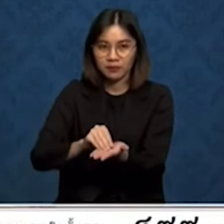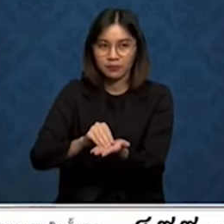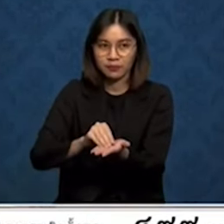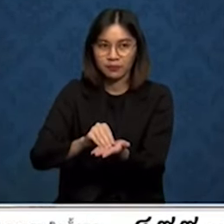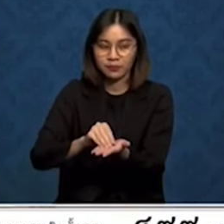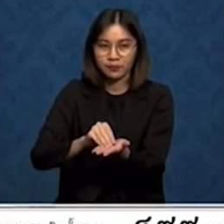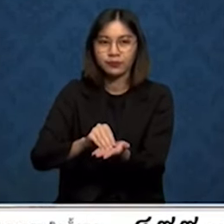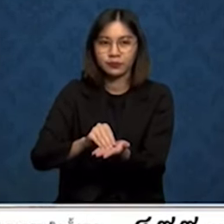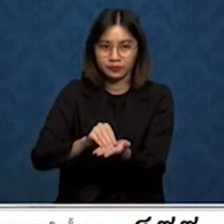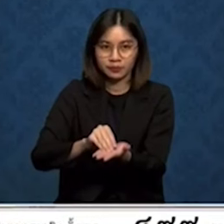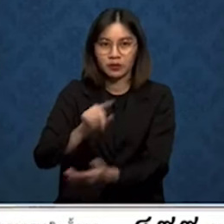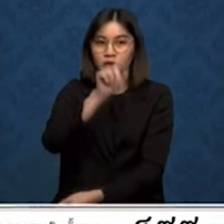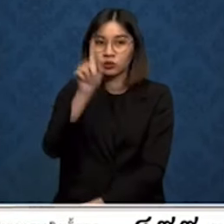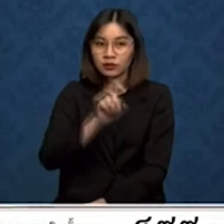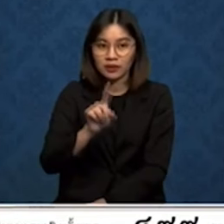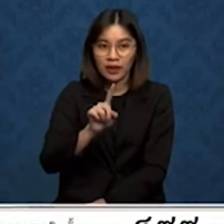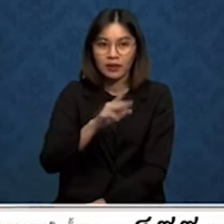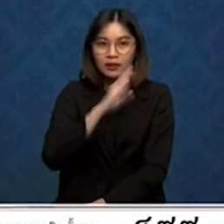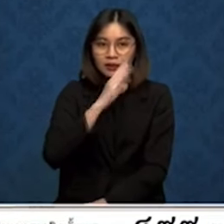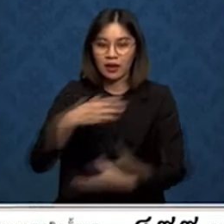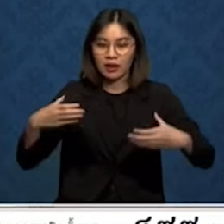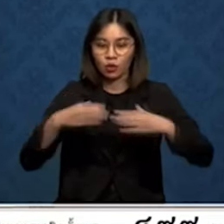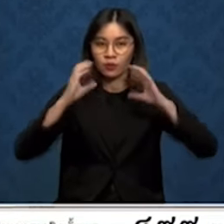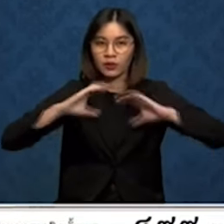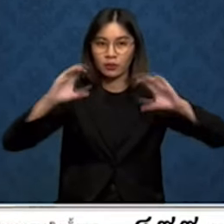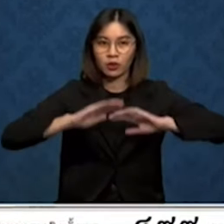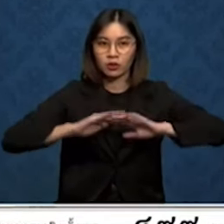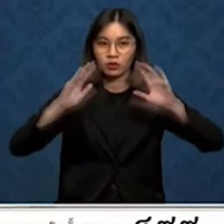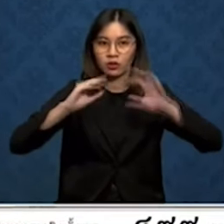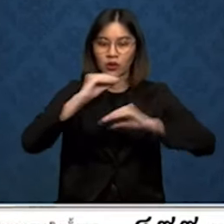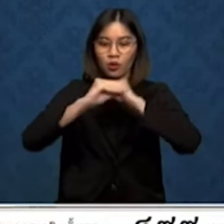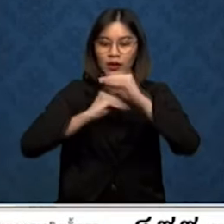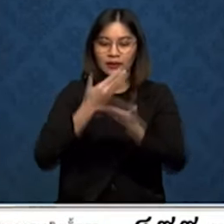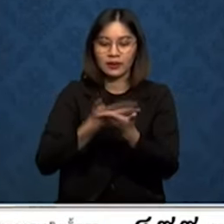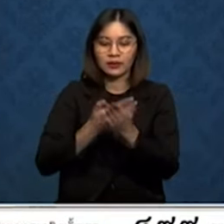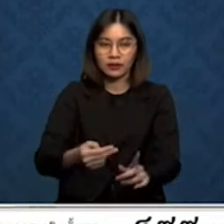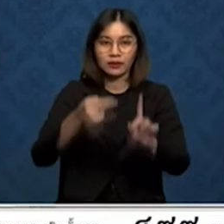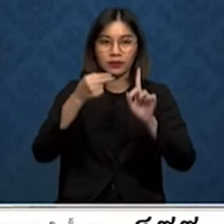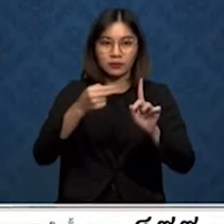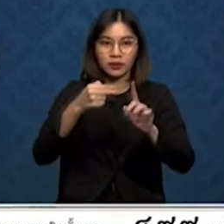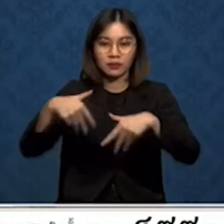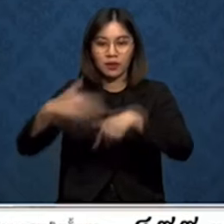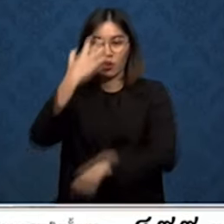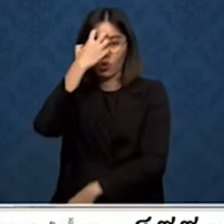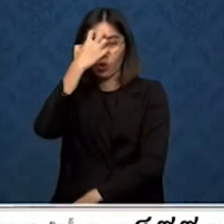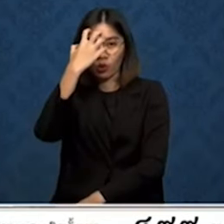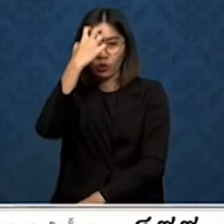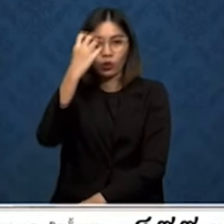ถามว่าถ้ารัฐบาลยกเลิกโครงการDigital Wallet ประชาชนจะโกรดไหม